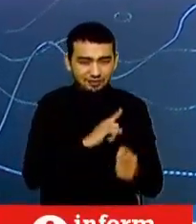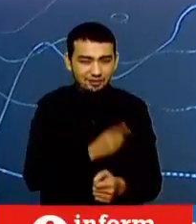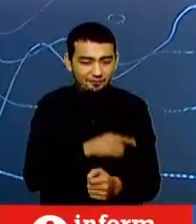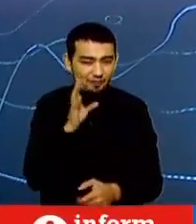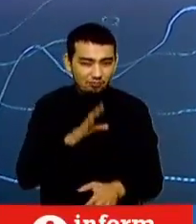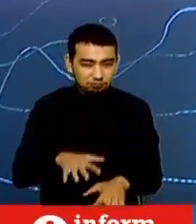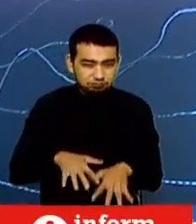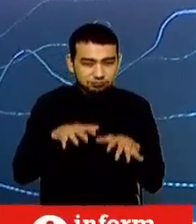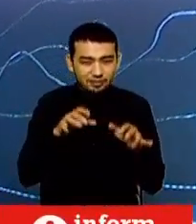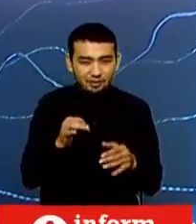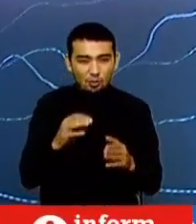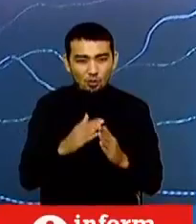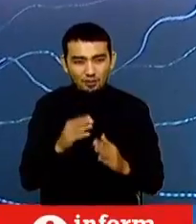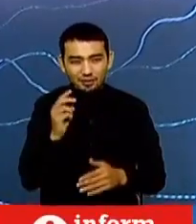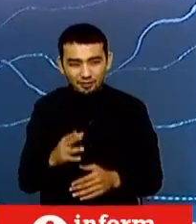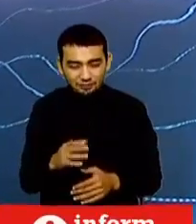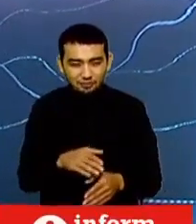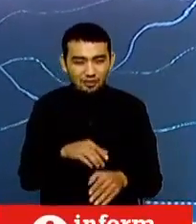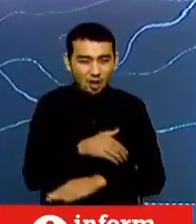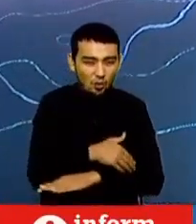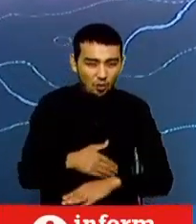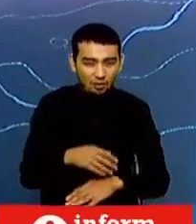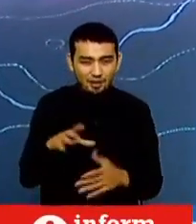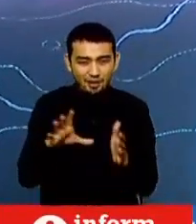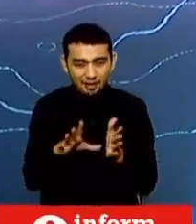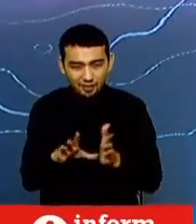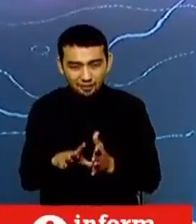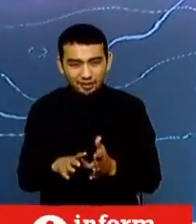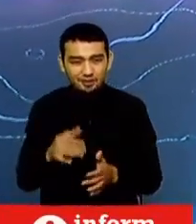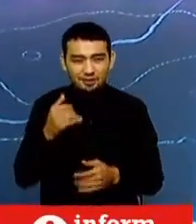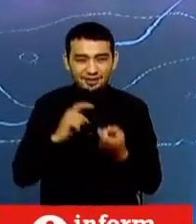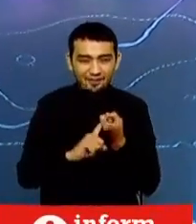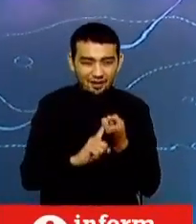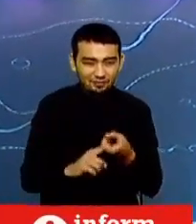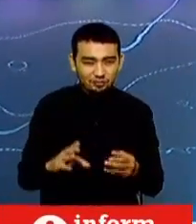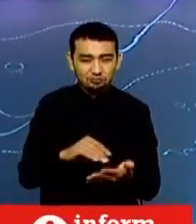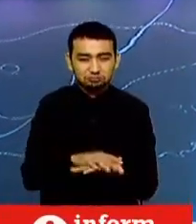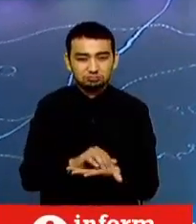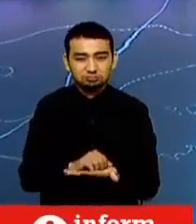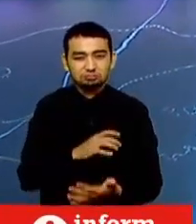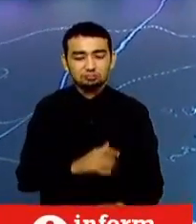деңгейі көтеріліп, тұрғын үйлерді, жолдарды, электр желілерімен байланыс мұнараларын зақымдаған.